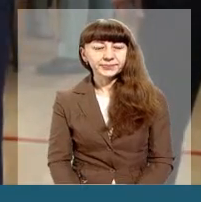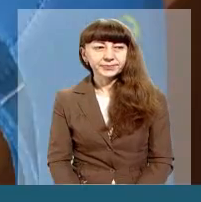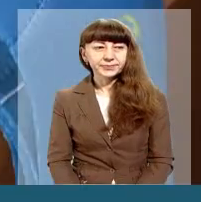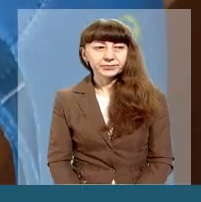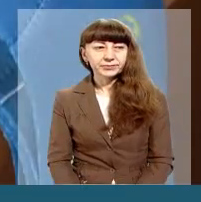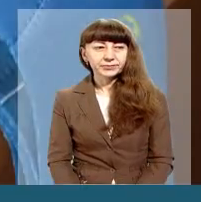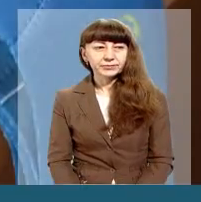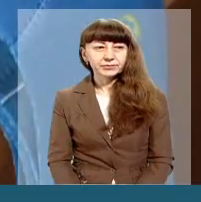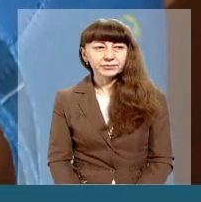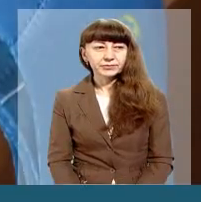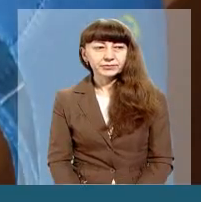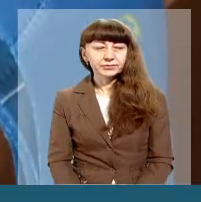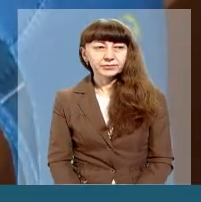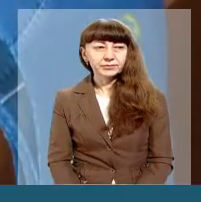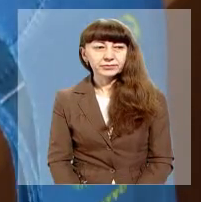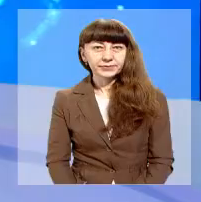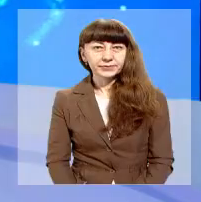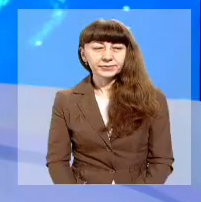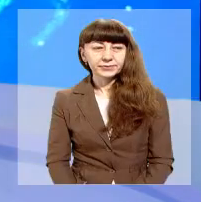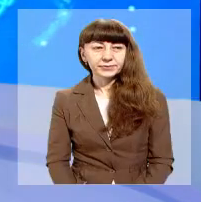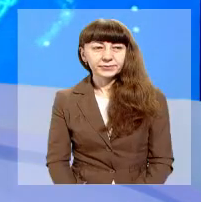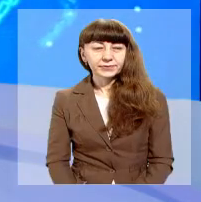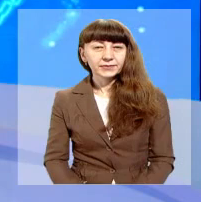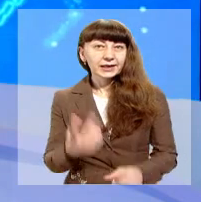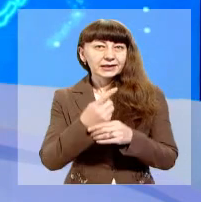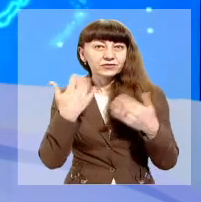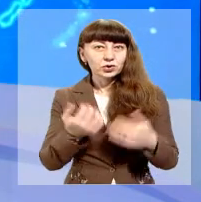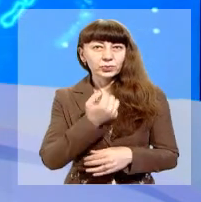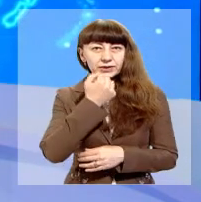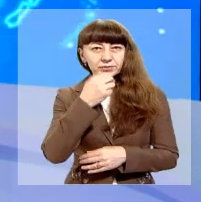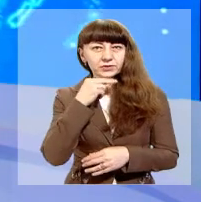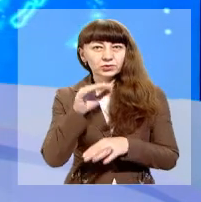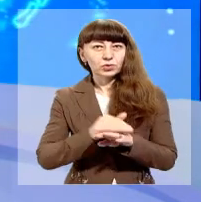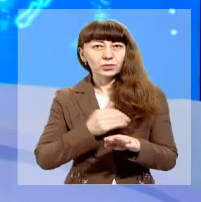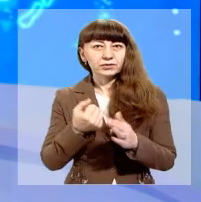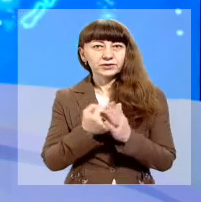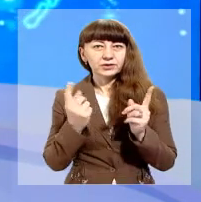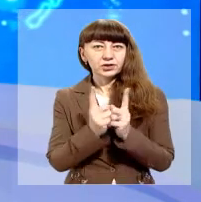Диара Ахметчин, телеканал «Костанай». На этом у меня все. До свидания.